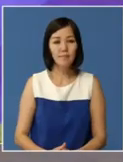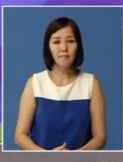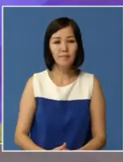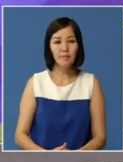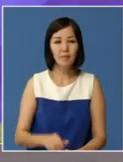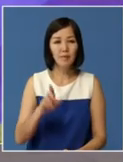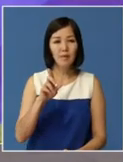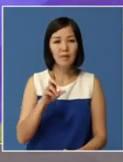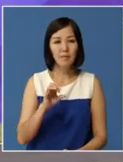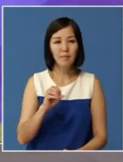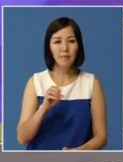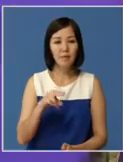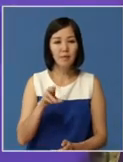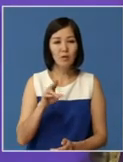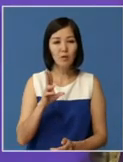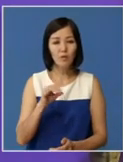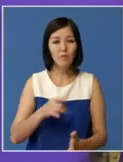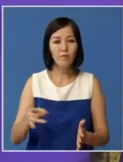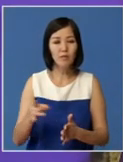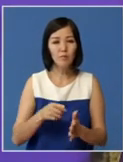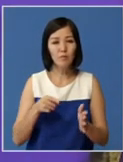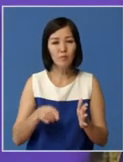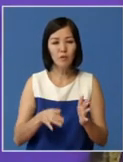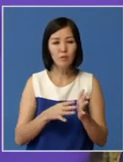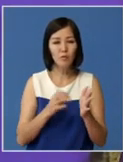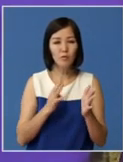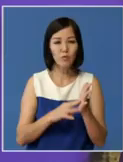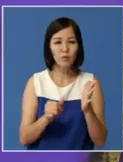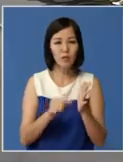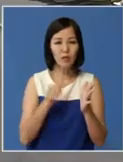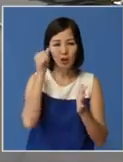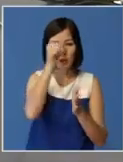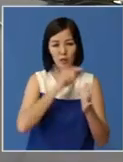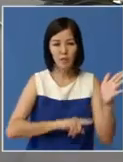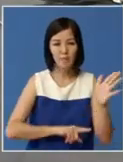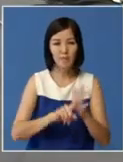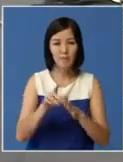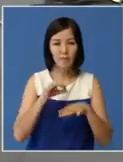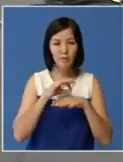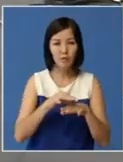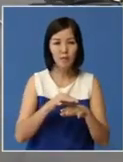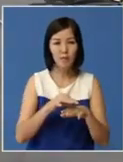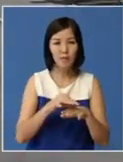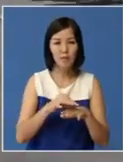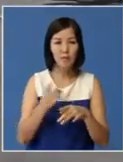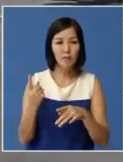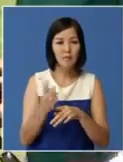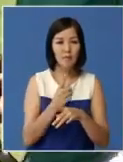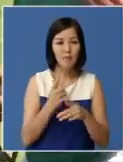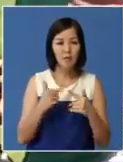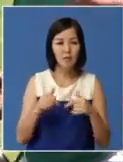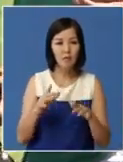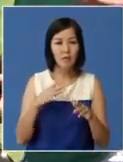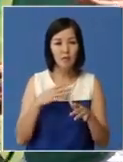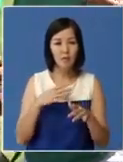Сейдахмет Бердіқұлов атындағы республикалық турнир сонау 1996 жылдан бері өтіп келеді. Әйтсе де Талдықорғанда биыл бірінші рет ұйымдастырылып отыр. Жарысқа